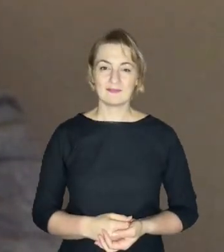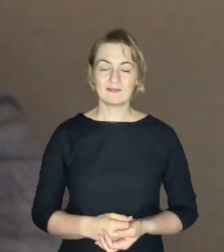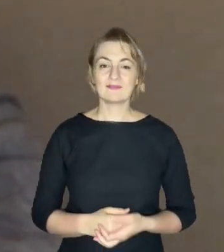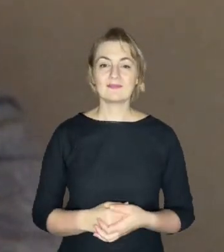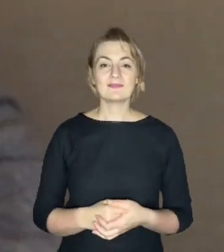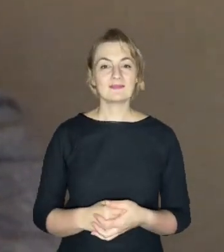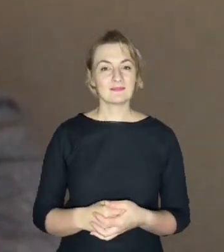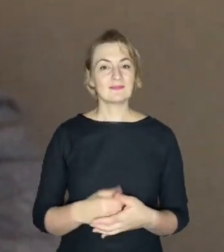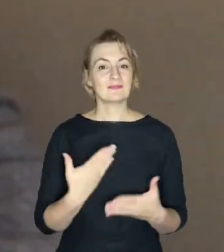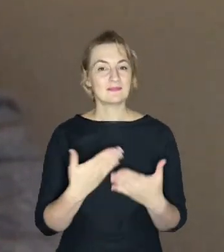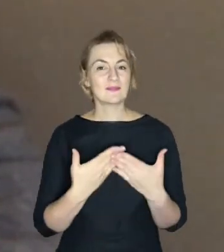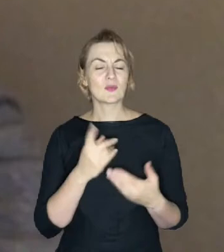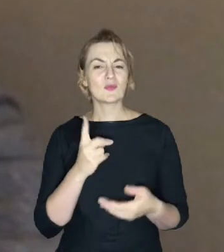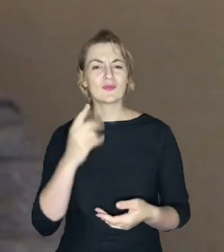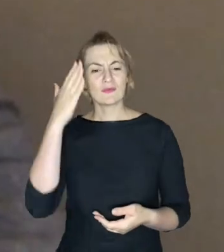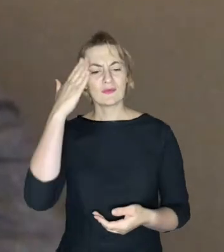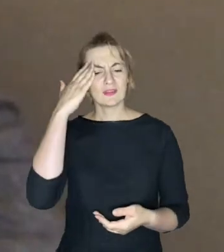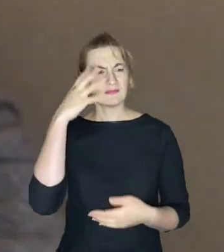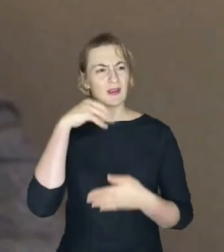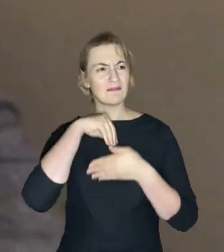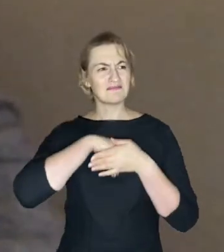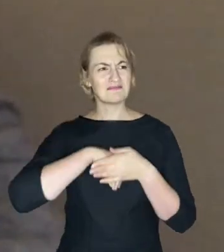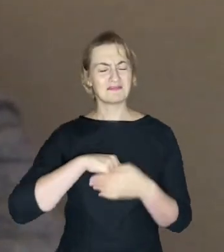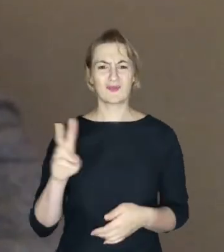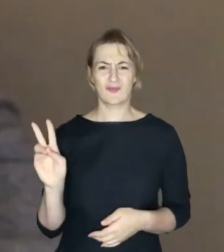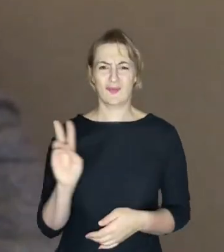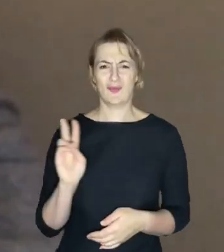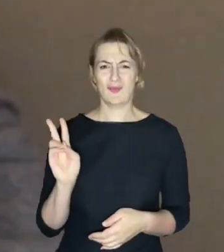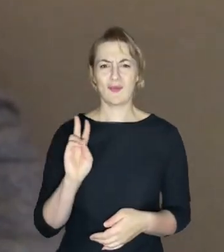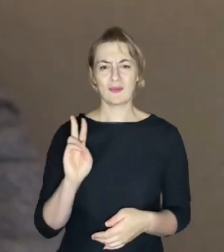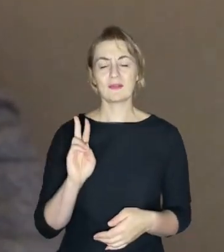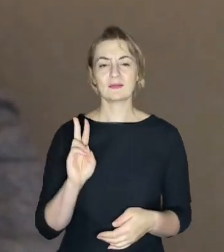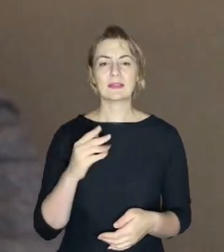musimy właśnie dowiedzieć się, kim jesteśmy, bo o to chodzi w mistycyzmie.